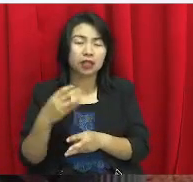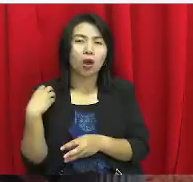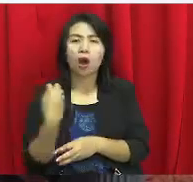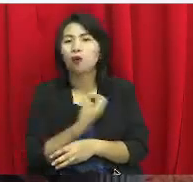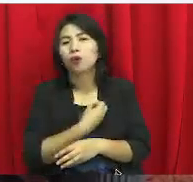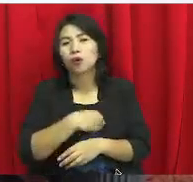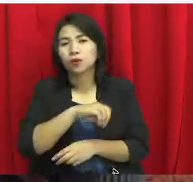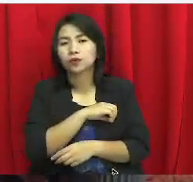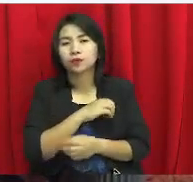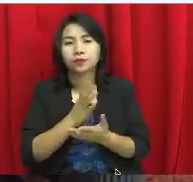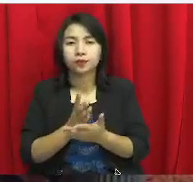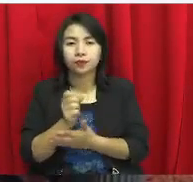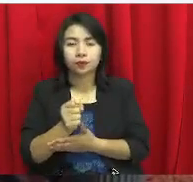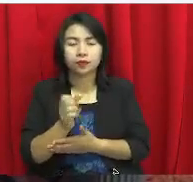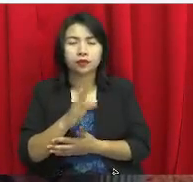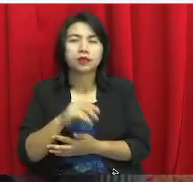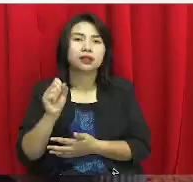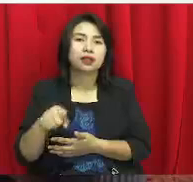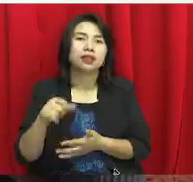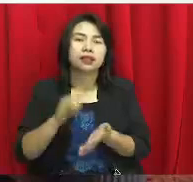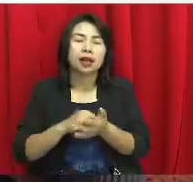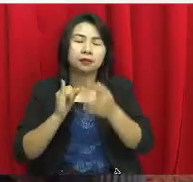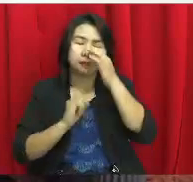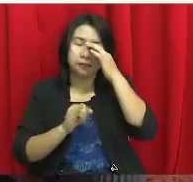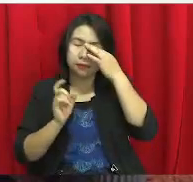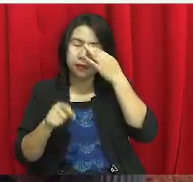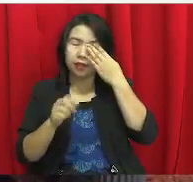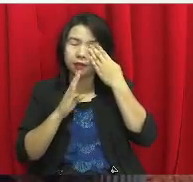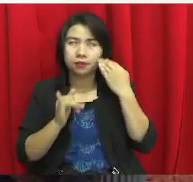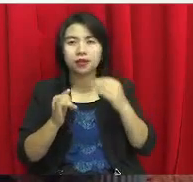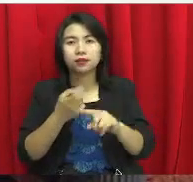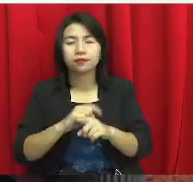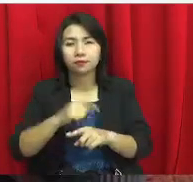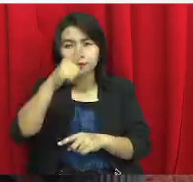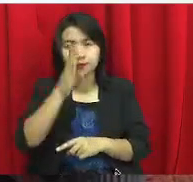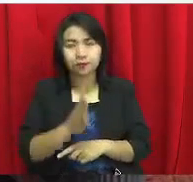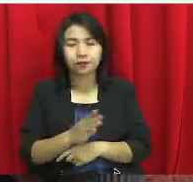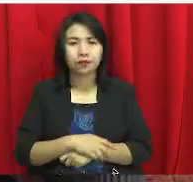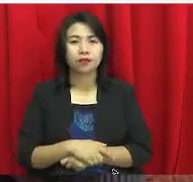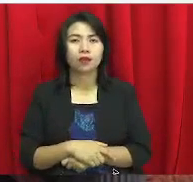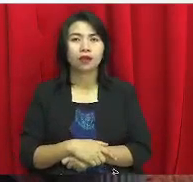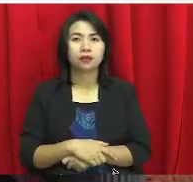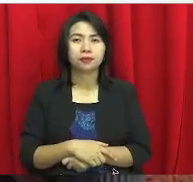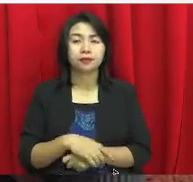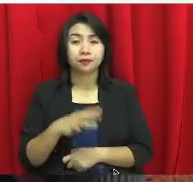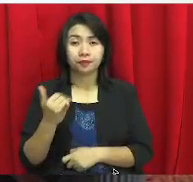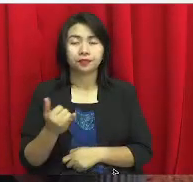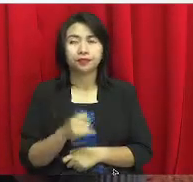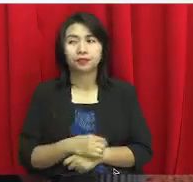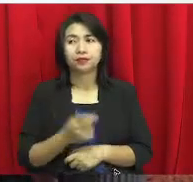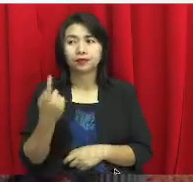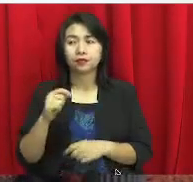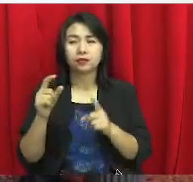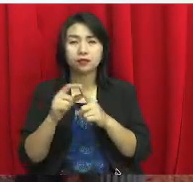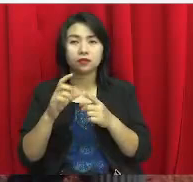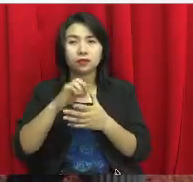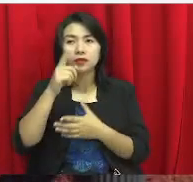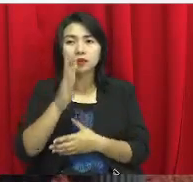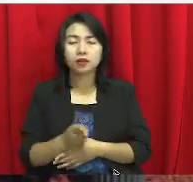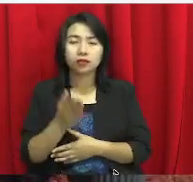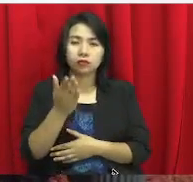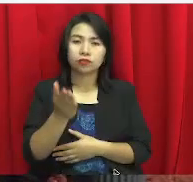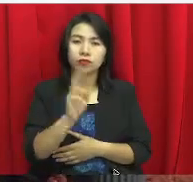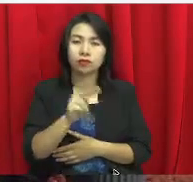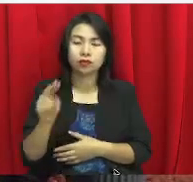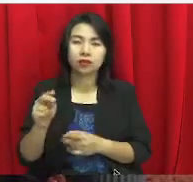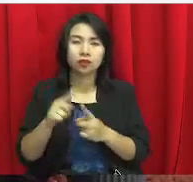Kailangan yung righteousness na yan ay galing sa Diyos. Kaya nga, sabi po dyan, itong salita ng Diyos ang kailangan mong bigyang pansin